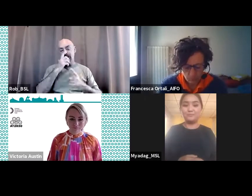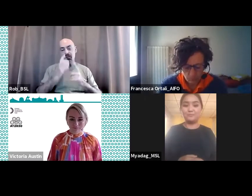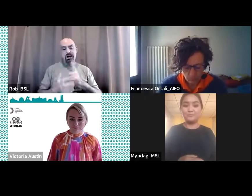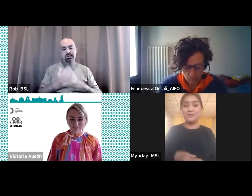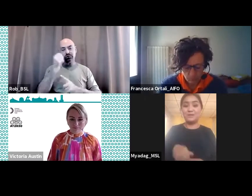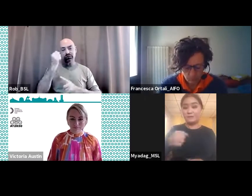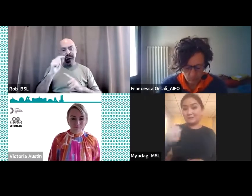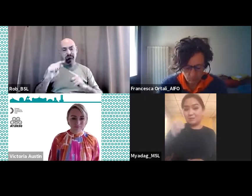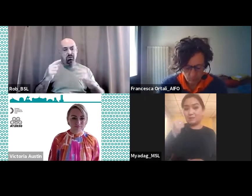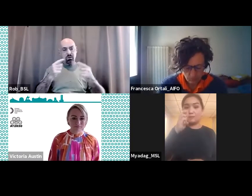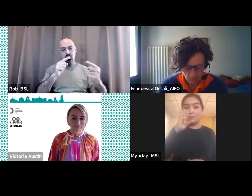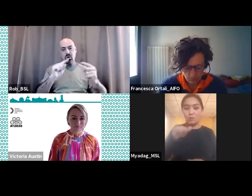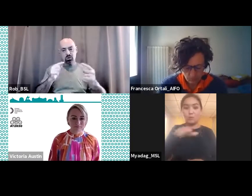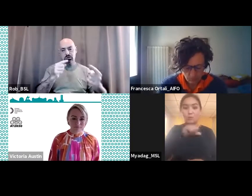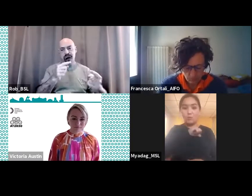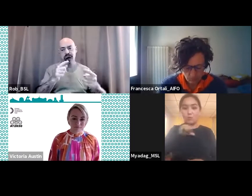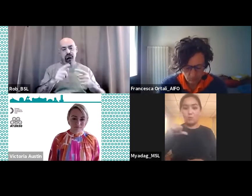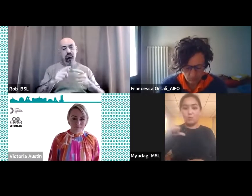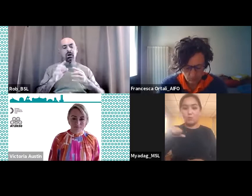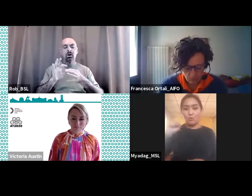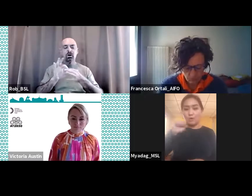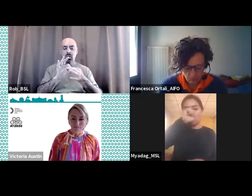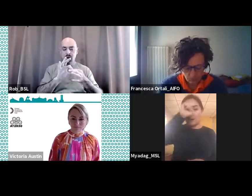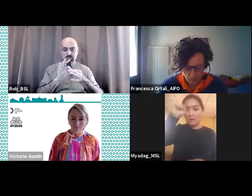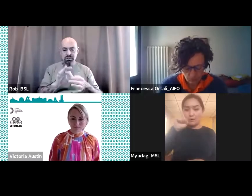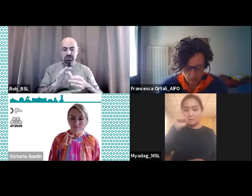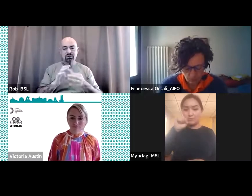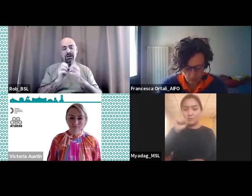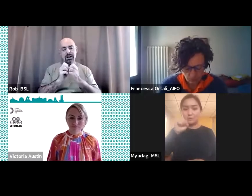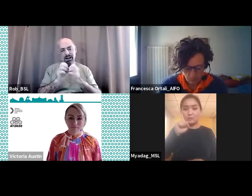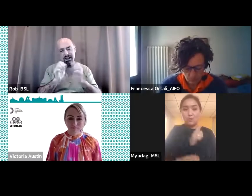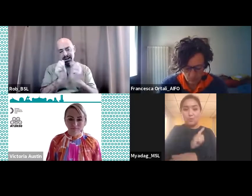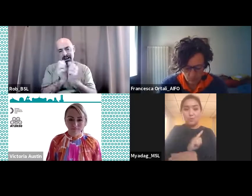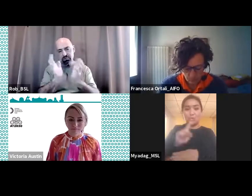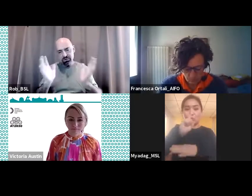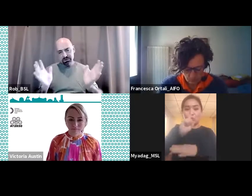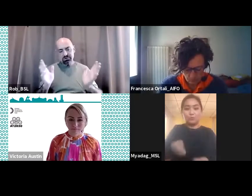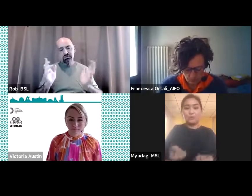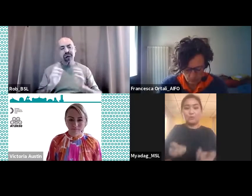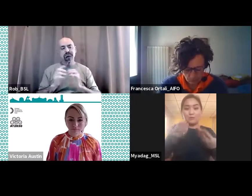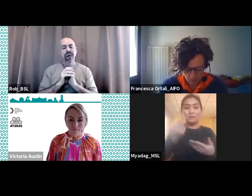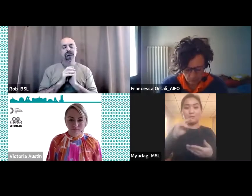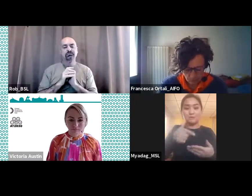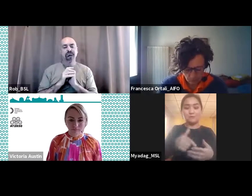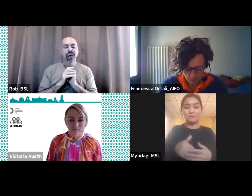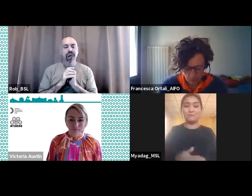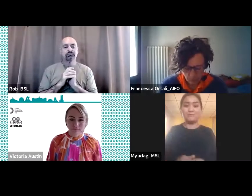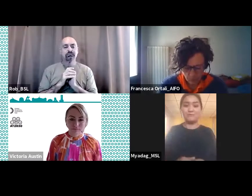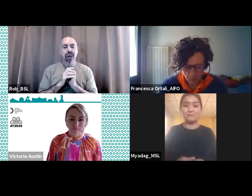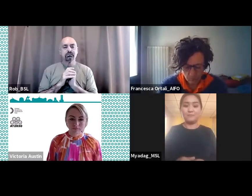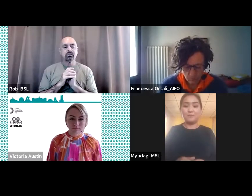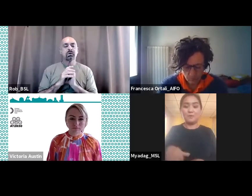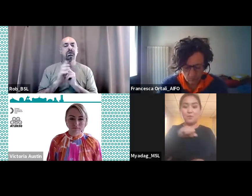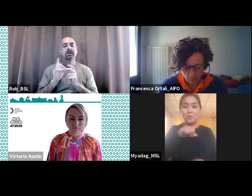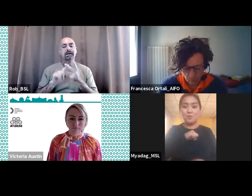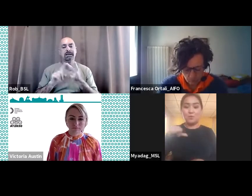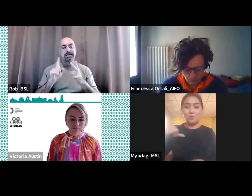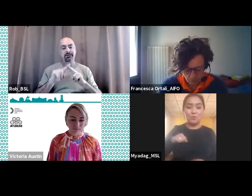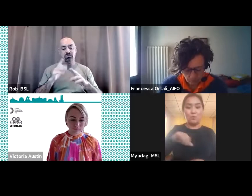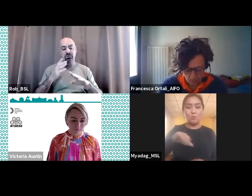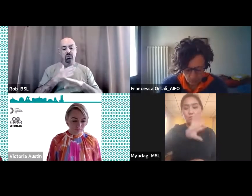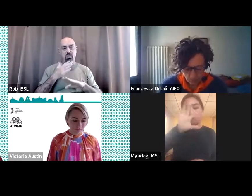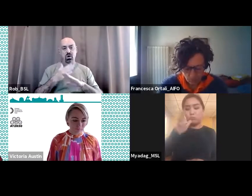асуудлыг бодиттой үр дүнтэй болох. Яг өөрсдийн болон бусад улс орны болдгийг болоод өөрсдийн болон бусад улс орны туршлагууд